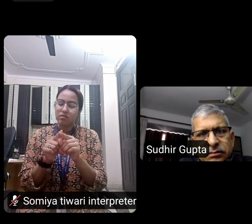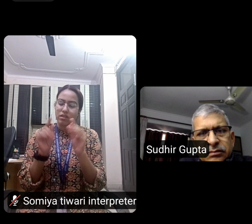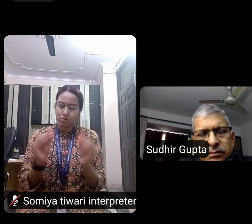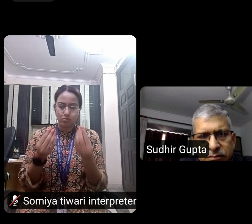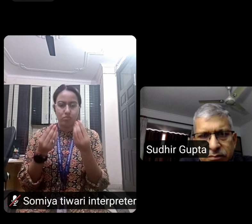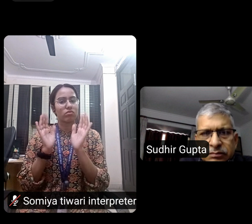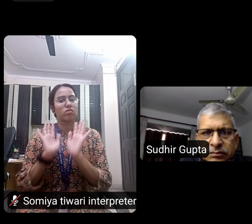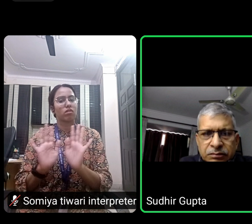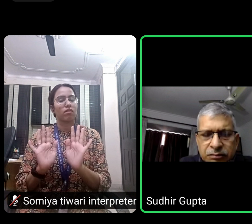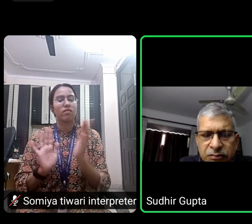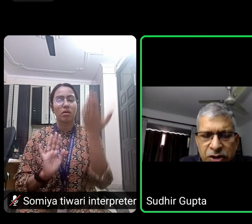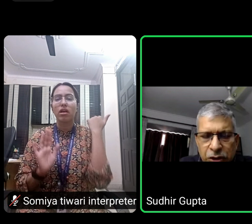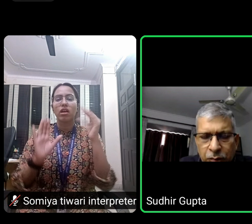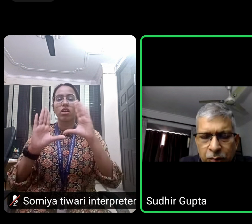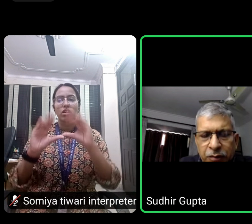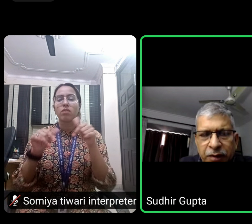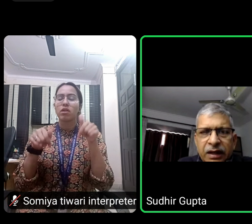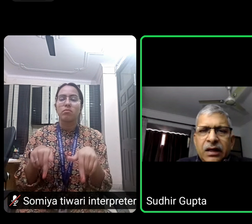सर।